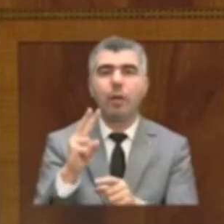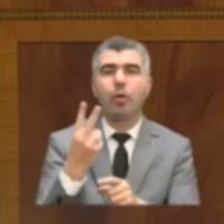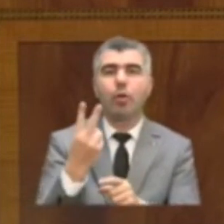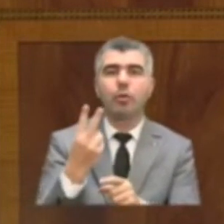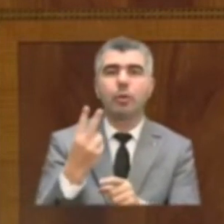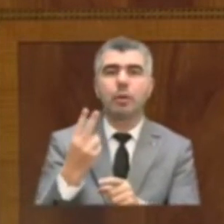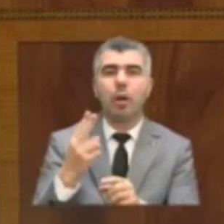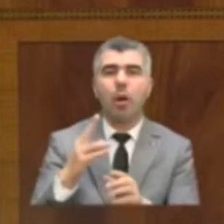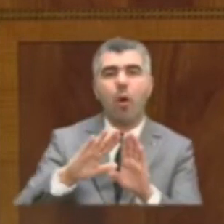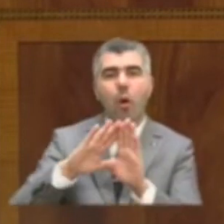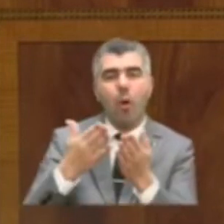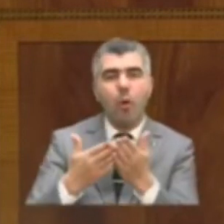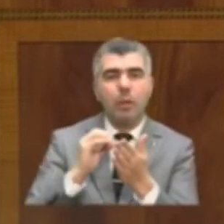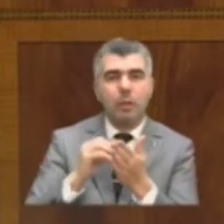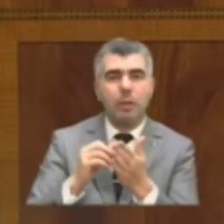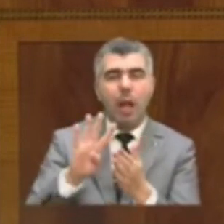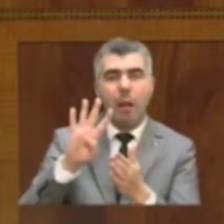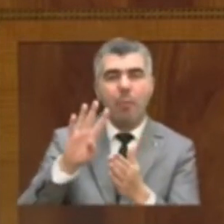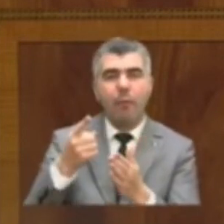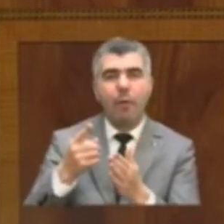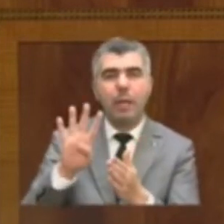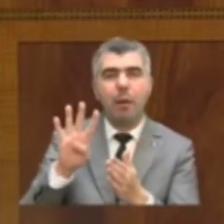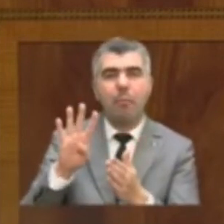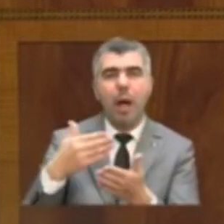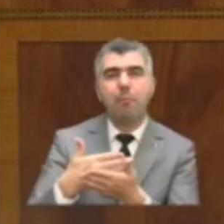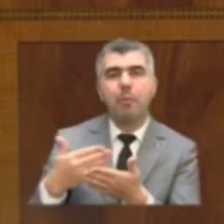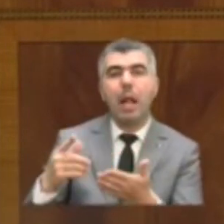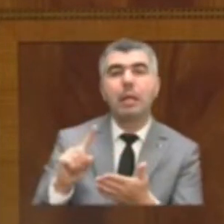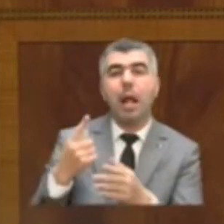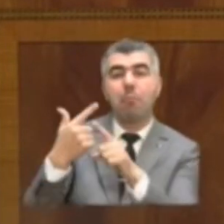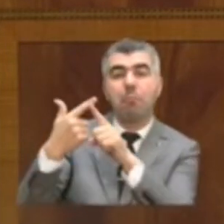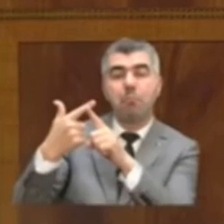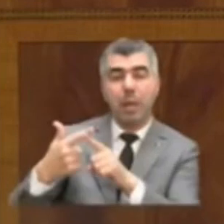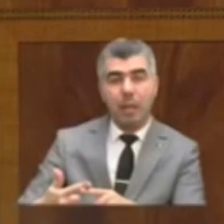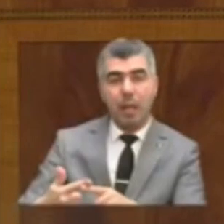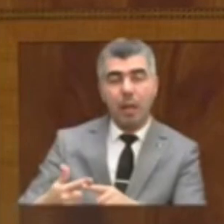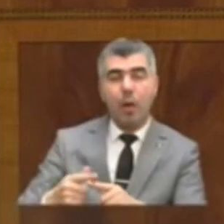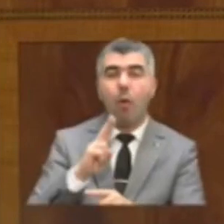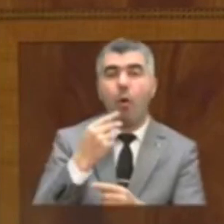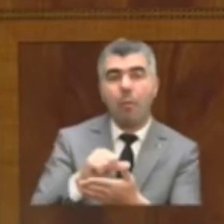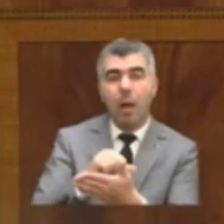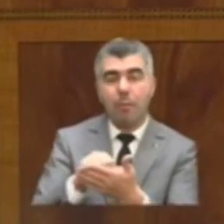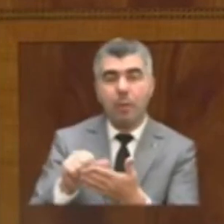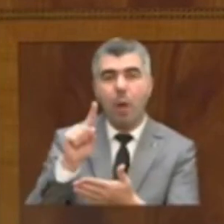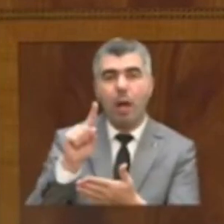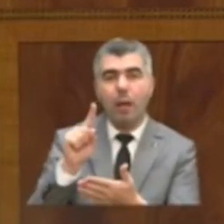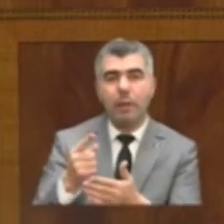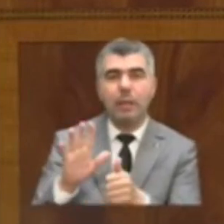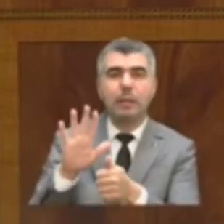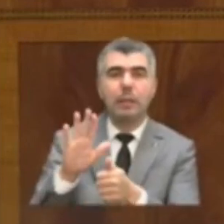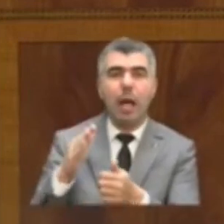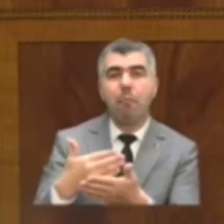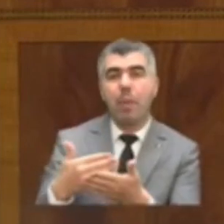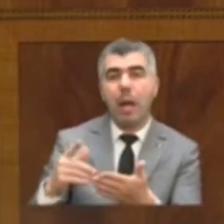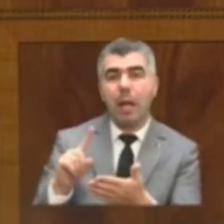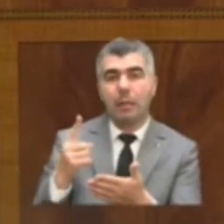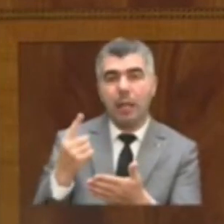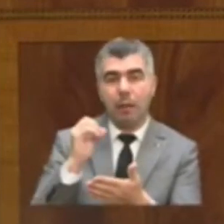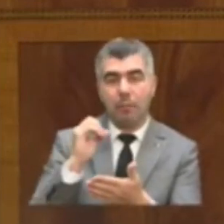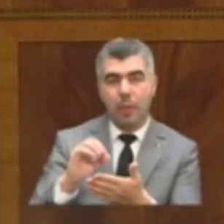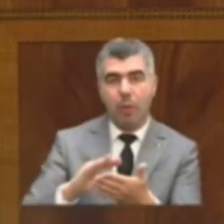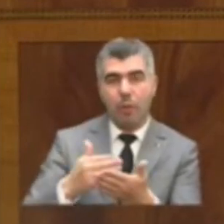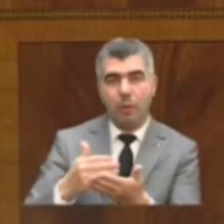2022، وبالكلفة ديالها هي 4.4 مليار ديال الدرهم، الدولة ساهمت فيها ب 1.6